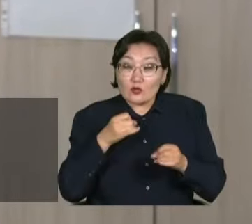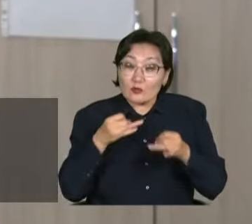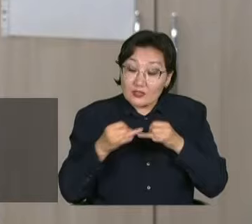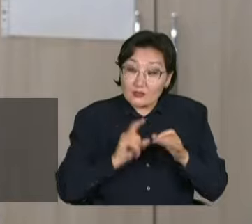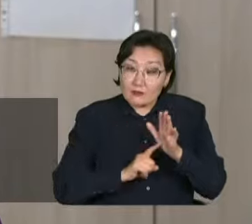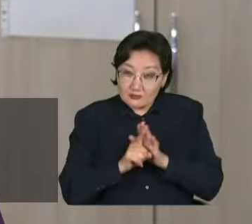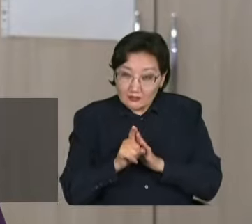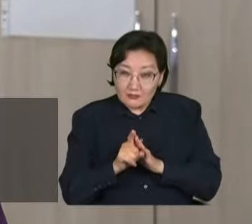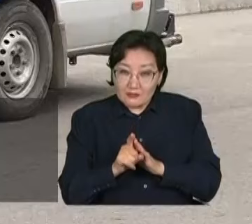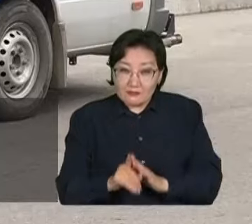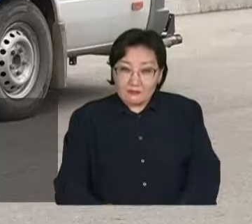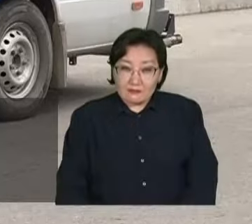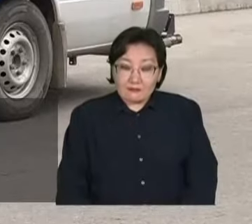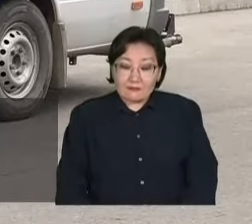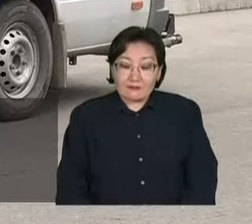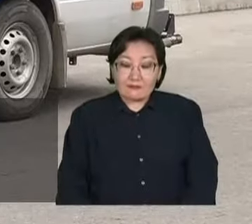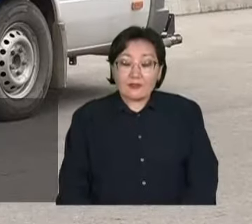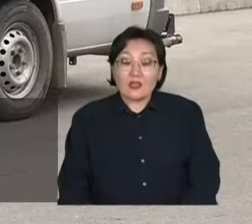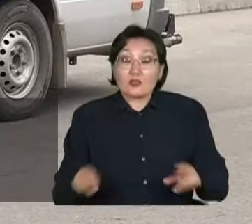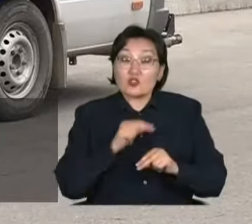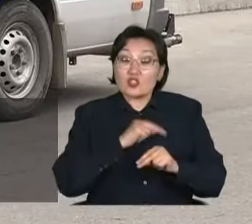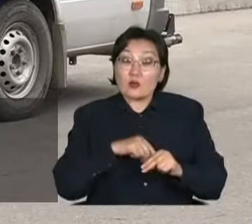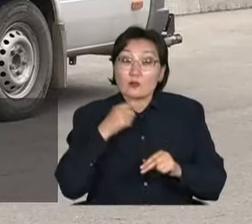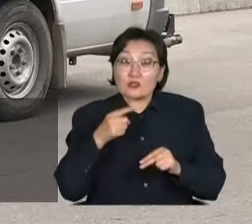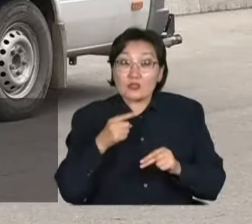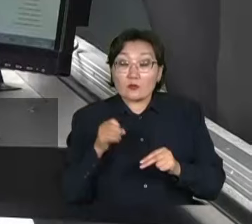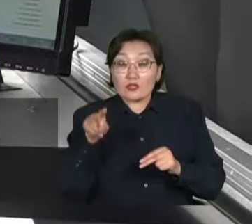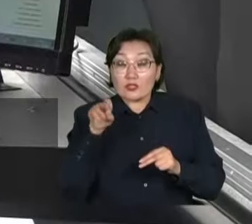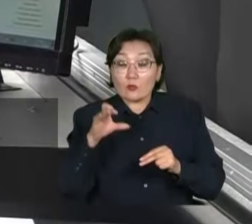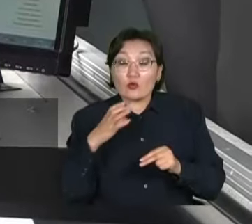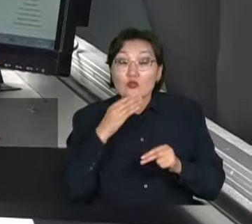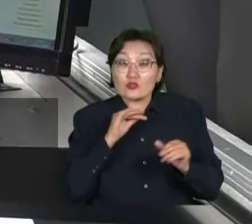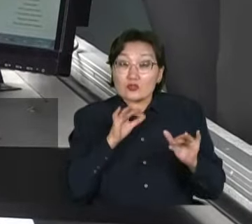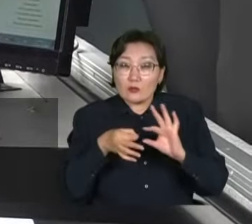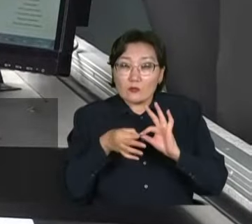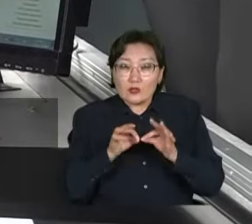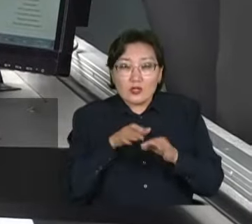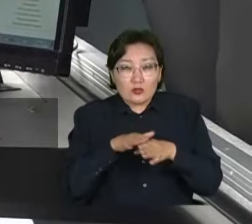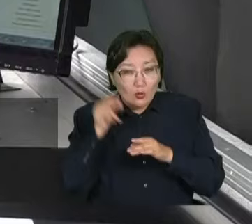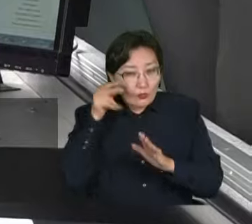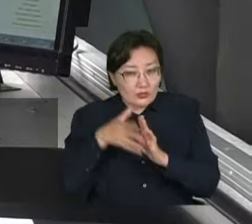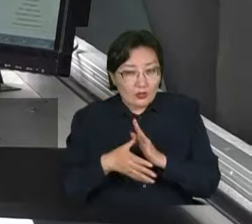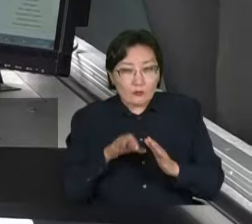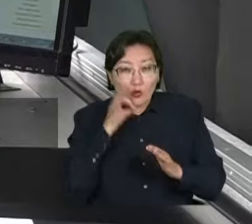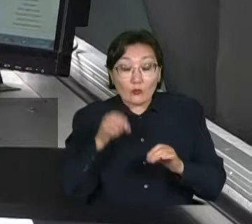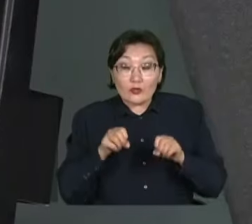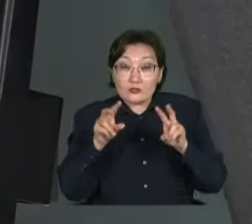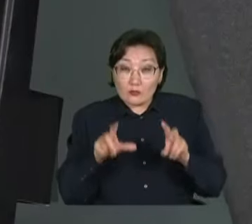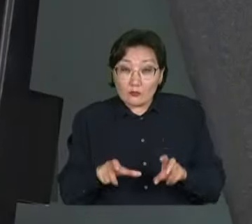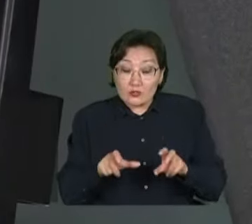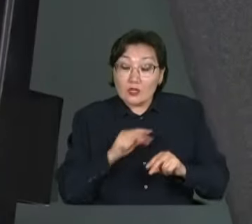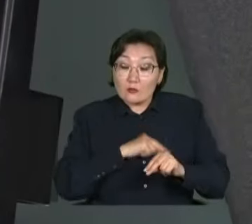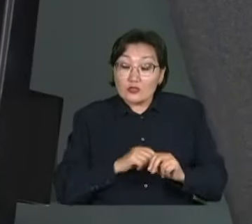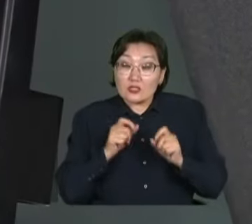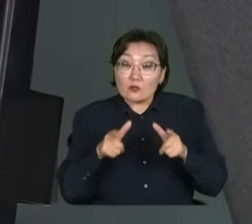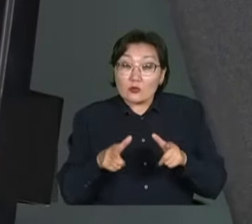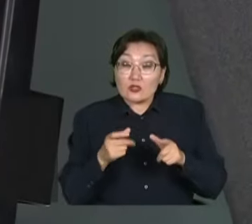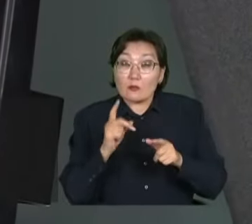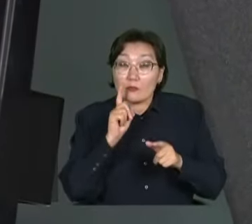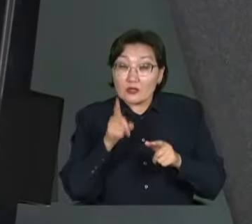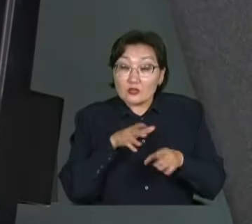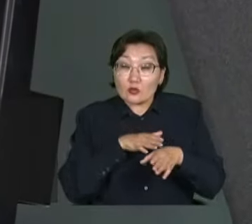қызық жағдайлар болған негізінен. Әріптестерінің сөзінше Ердос өз ісінің қыр сырын толық меңгерген білікті маман. Бұл қызметке келгеніне небәрі бір